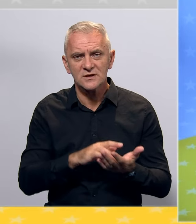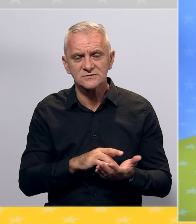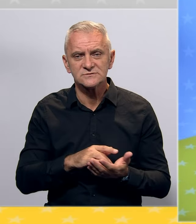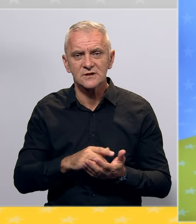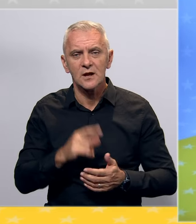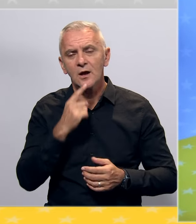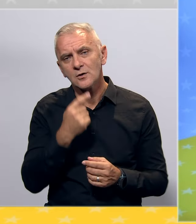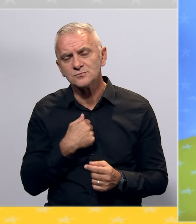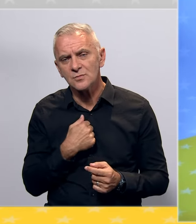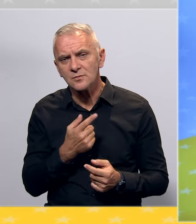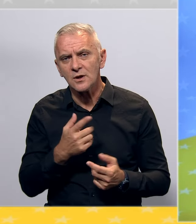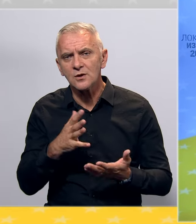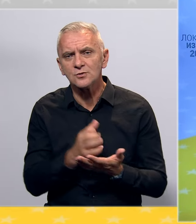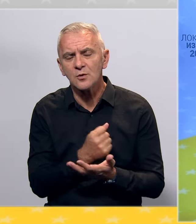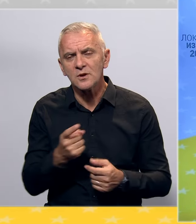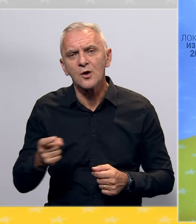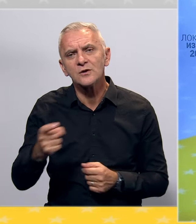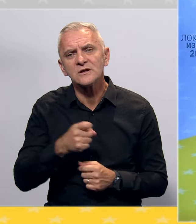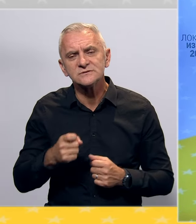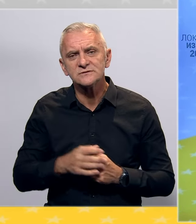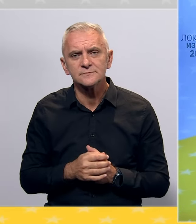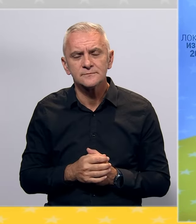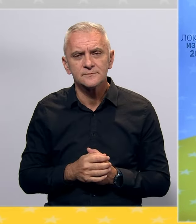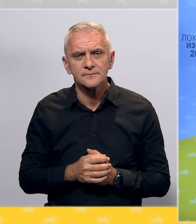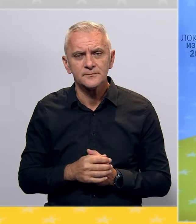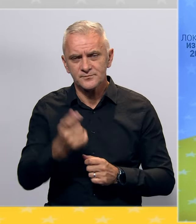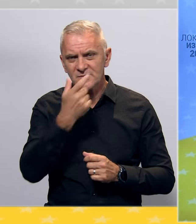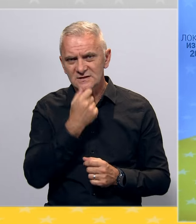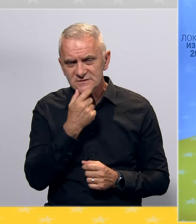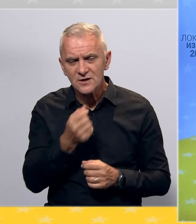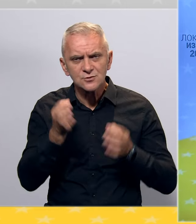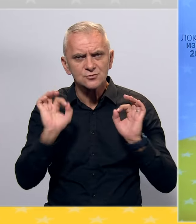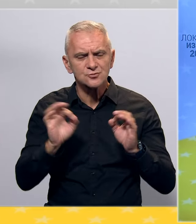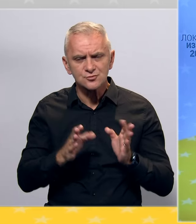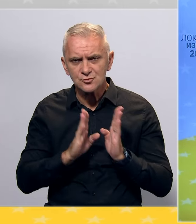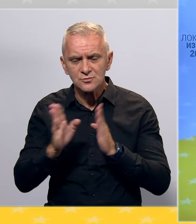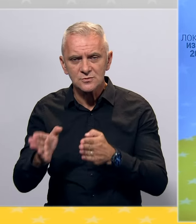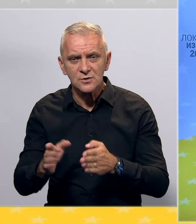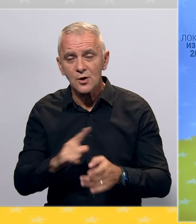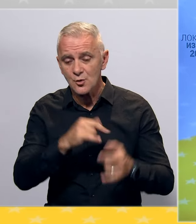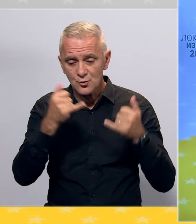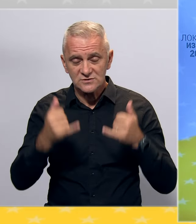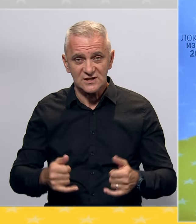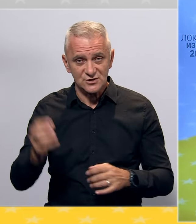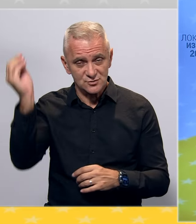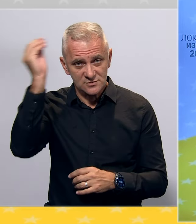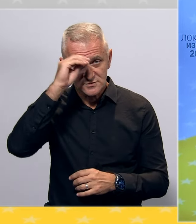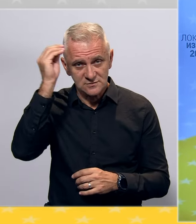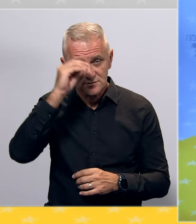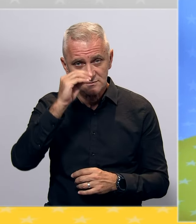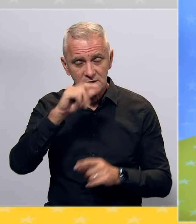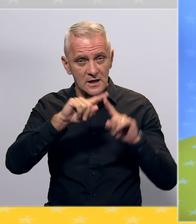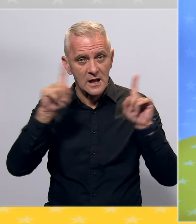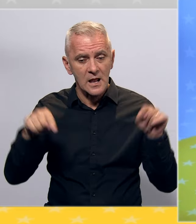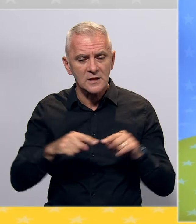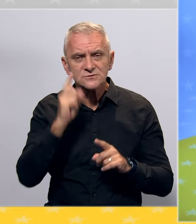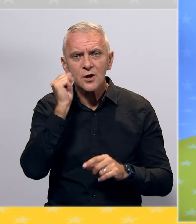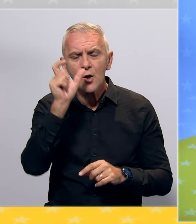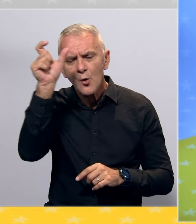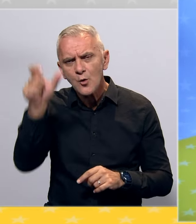dobili iz naših temeljnih organizacija. Po starosti, stručnom usmjerenju i dosadašnjem iskustvu listu čine osobe